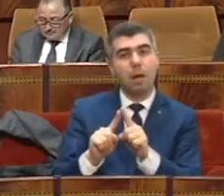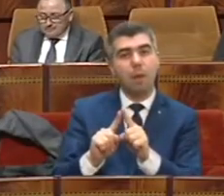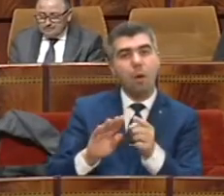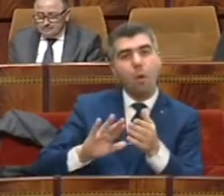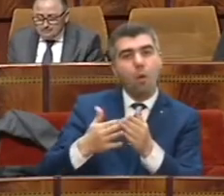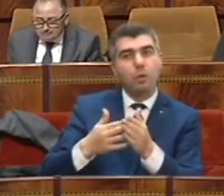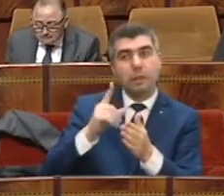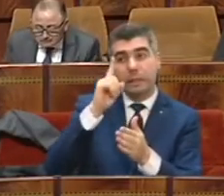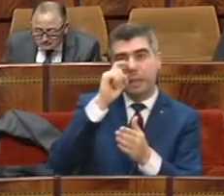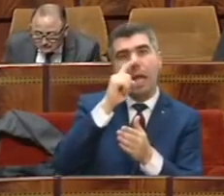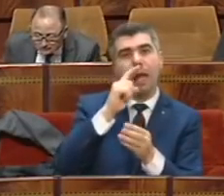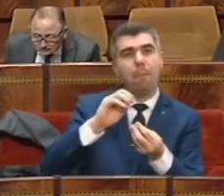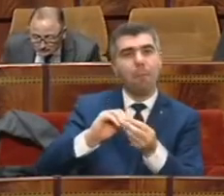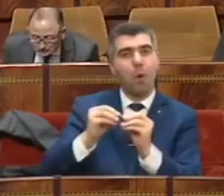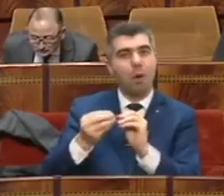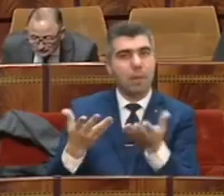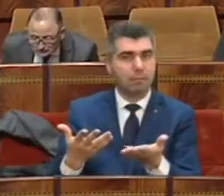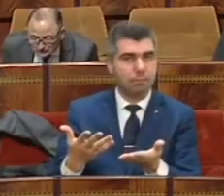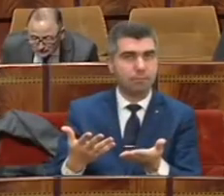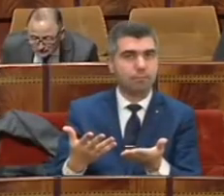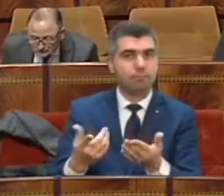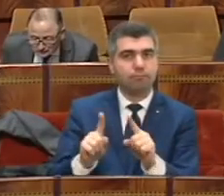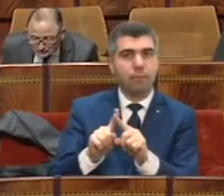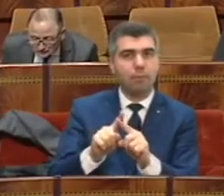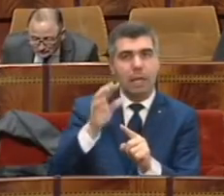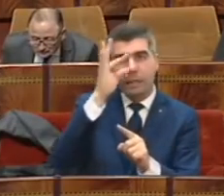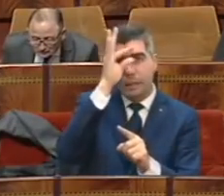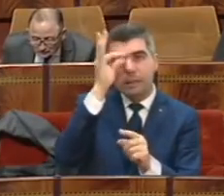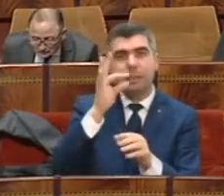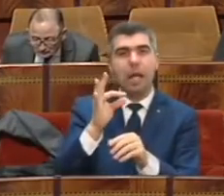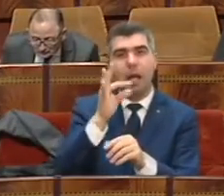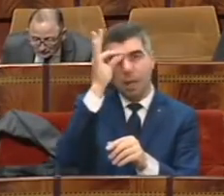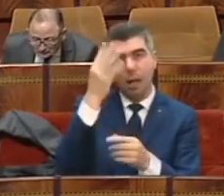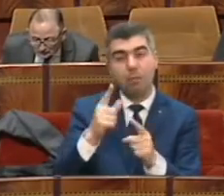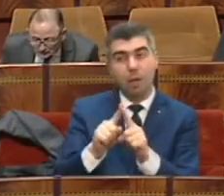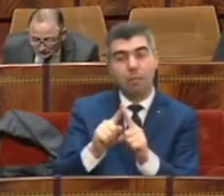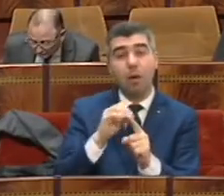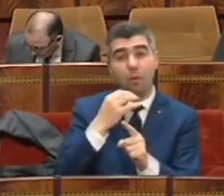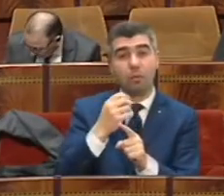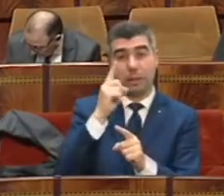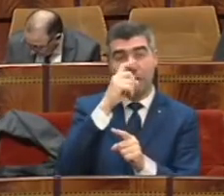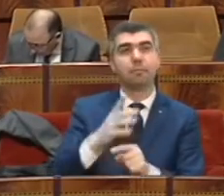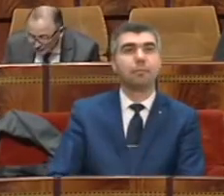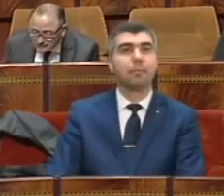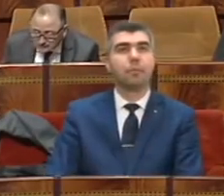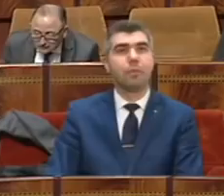ديال لان هذا القانون كان سياسي اكثر من هو تقني. السيد الوزير معروف